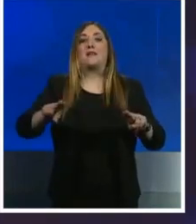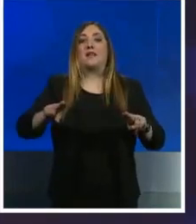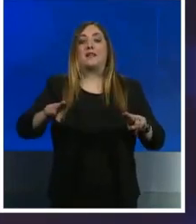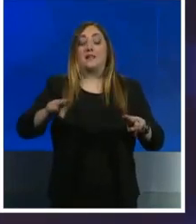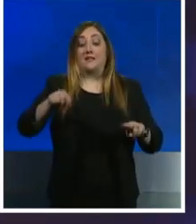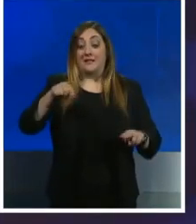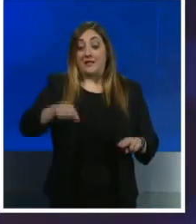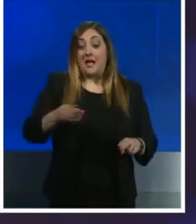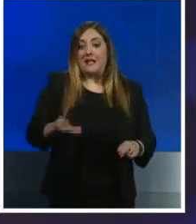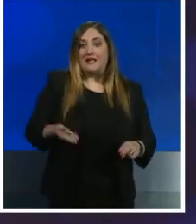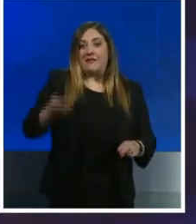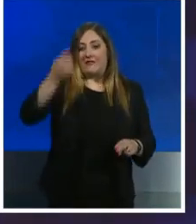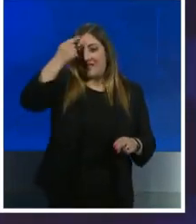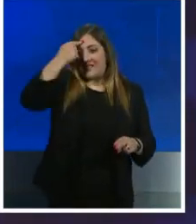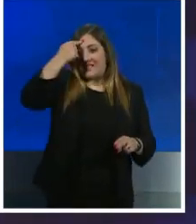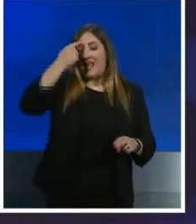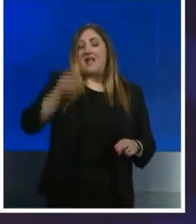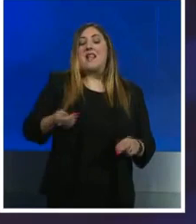li tlifna.